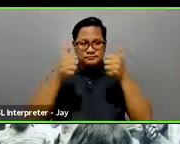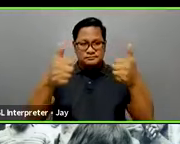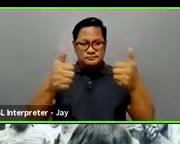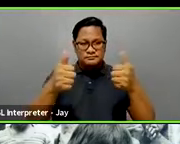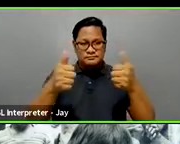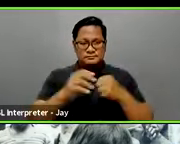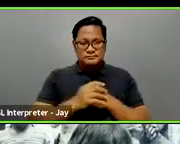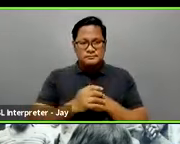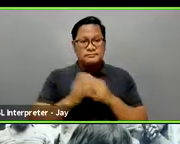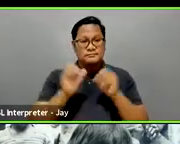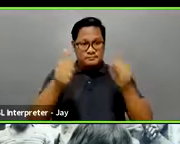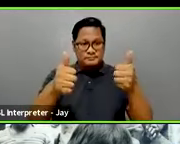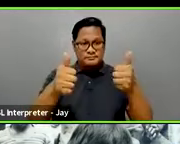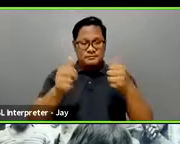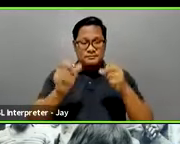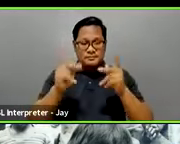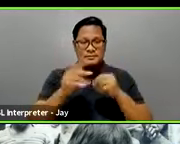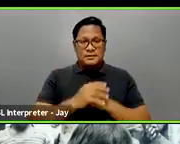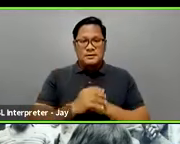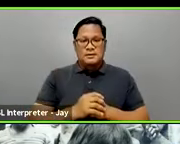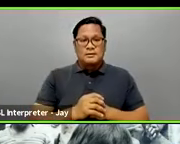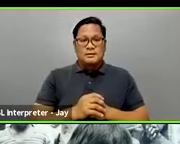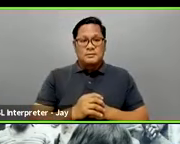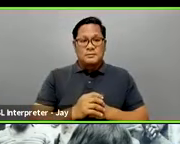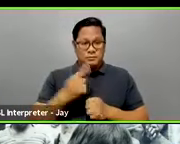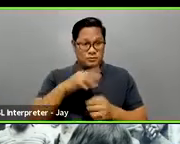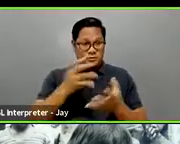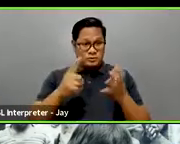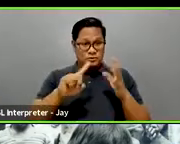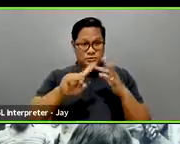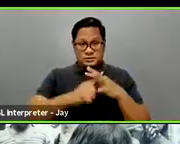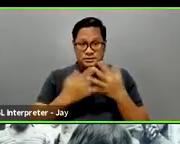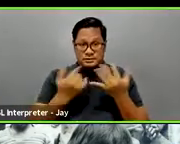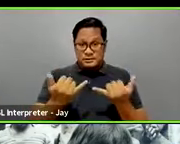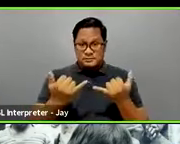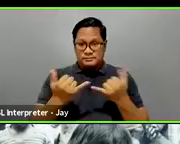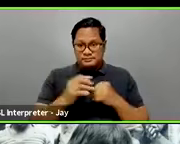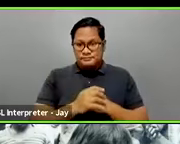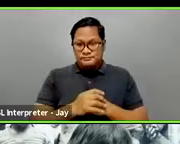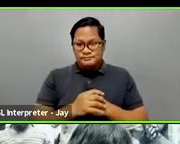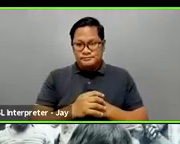You can hear? Opo. Okay. Do we want to start already?